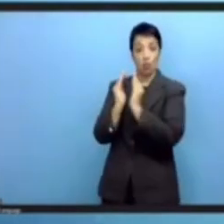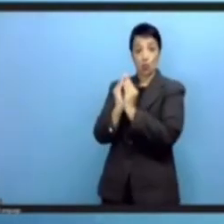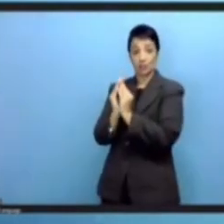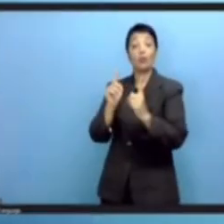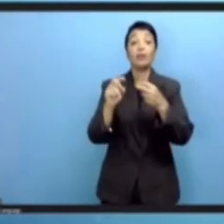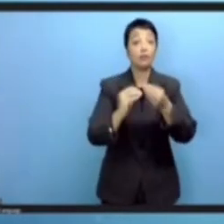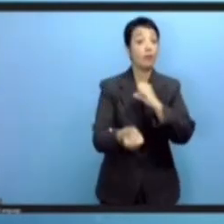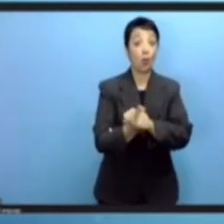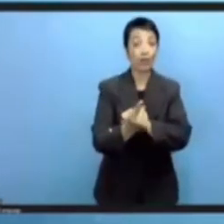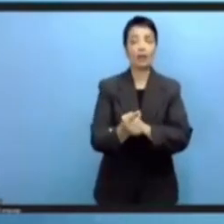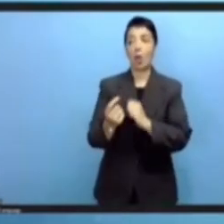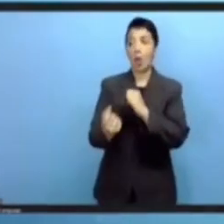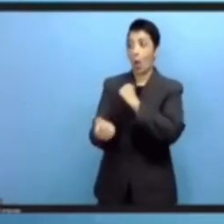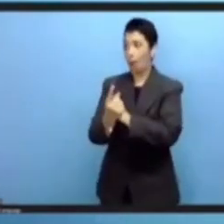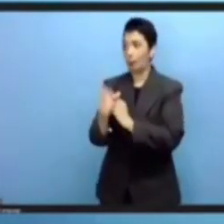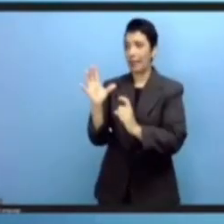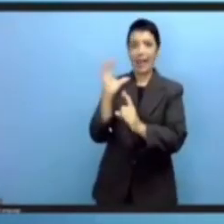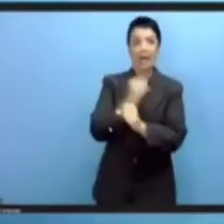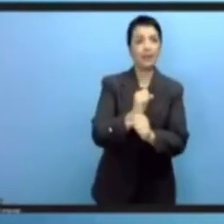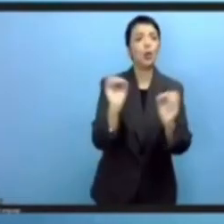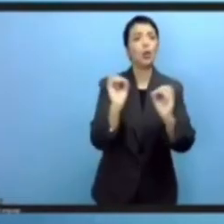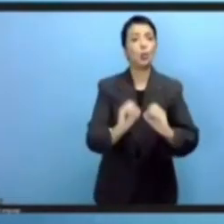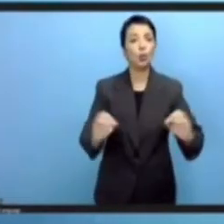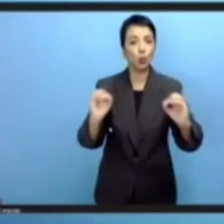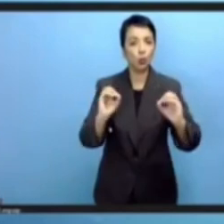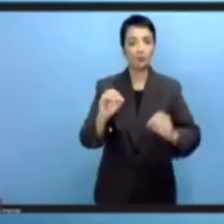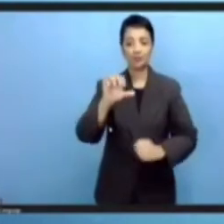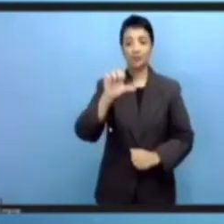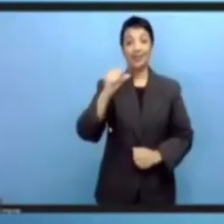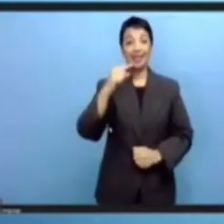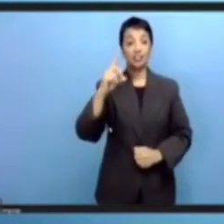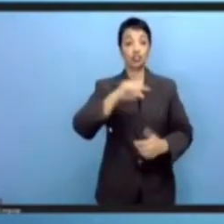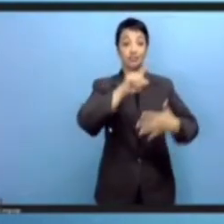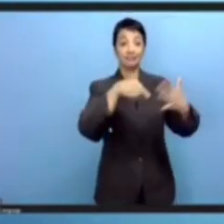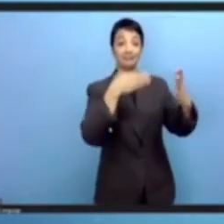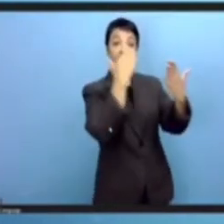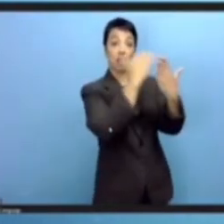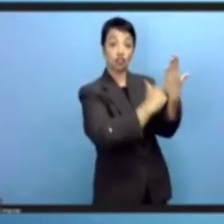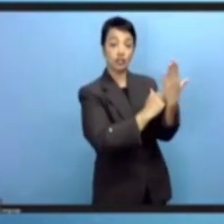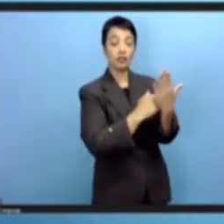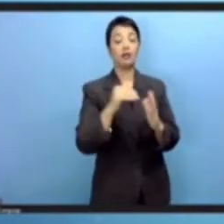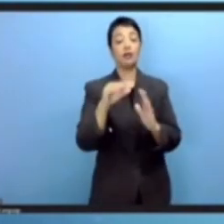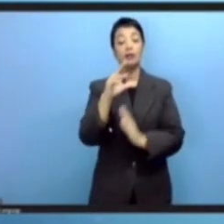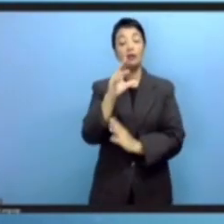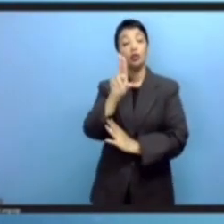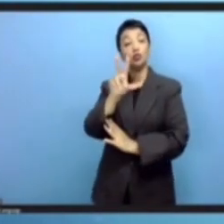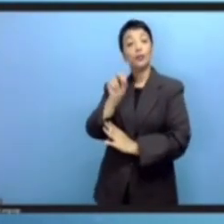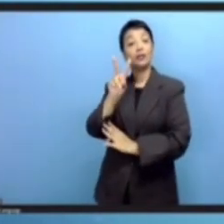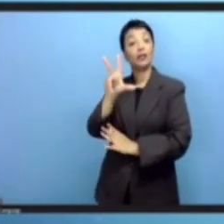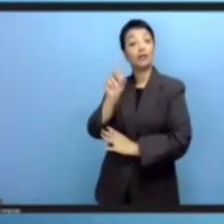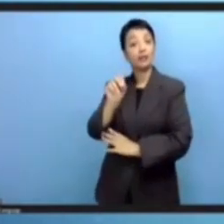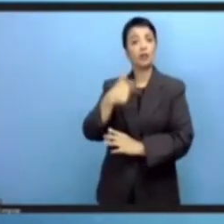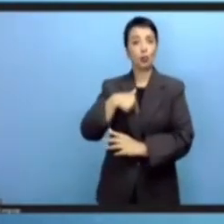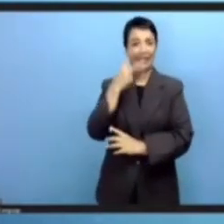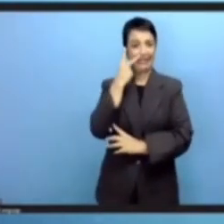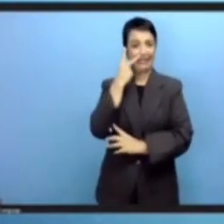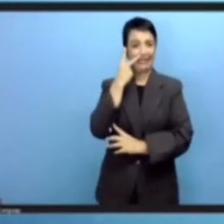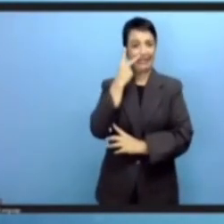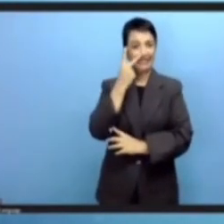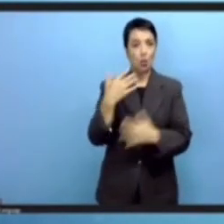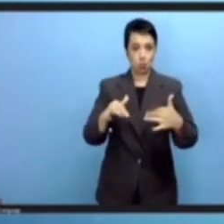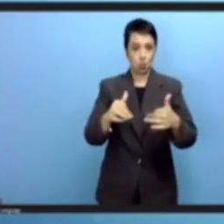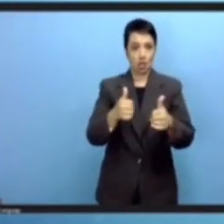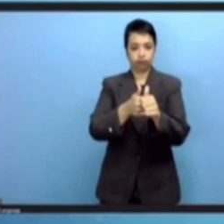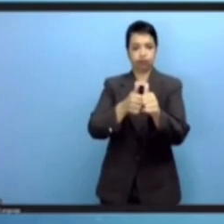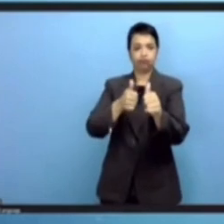le fait que l'on peut aussi rater des opportunités. les ODD et le programme à